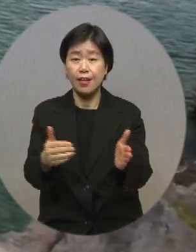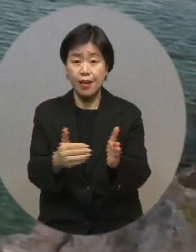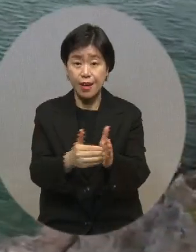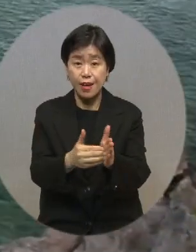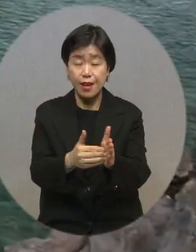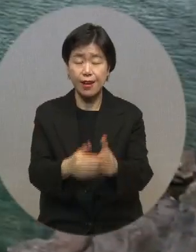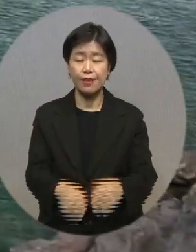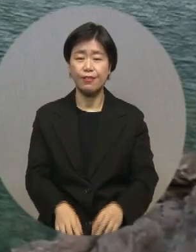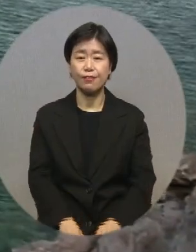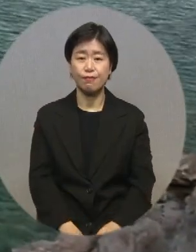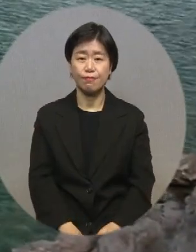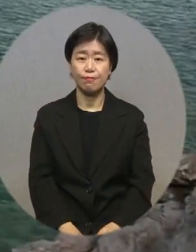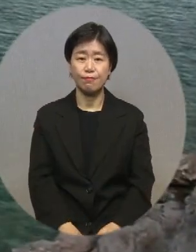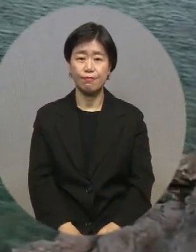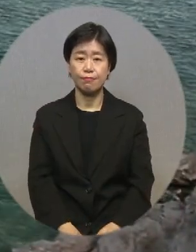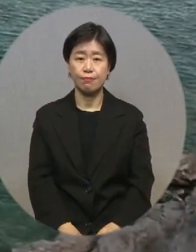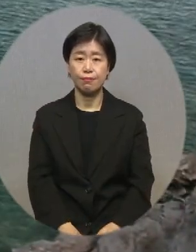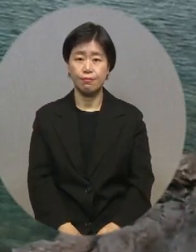지워버린